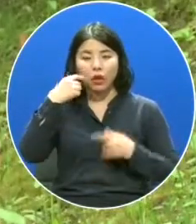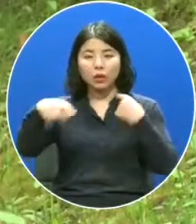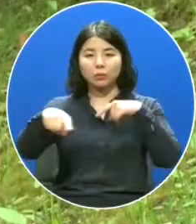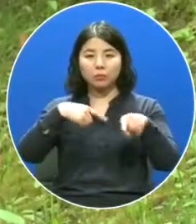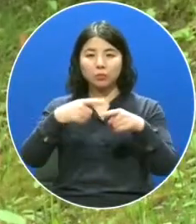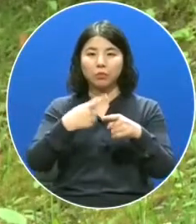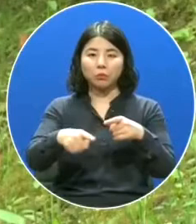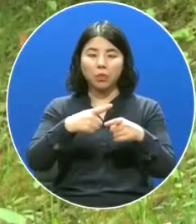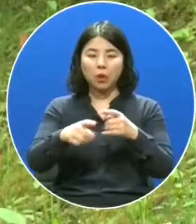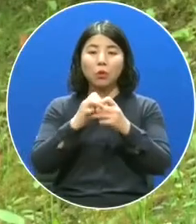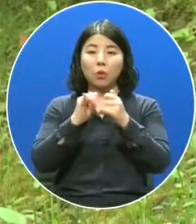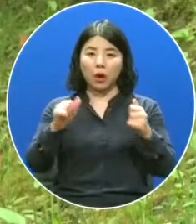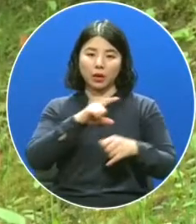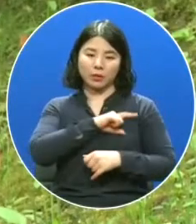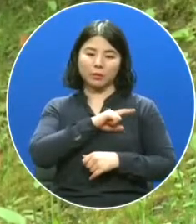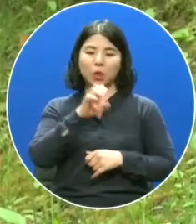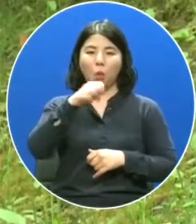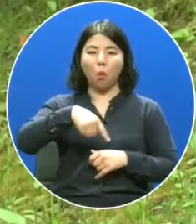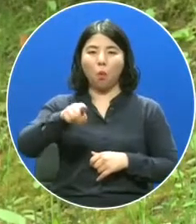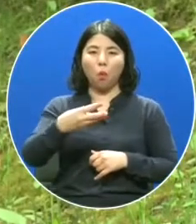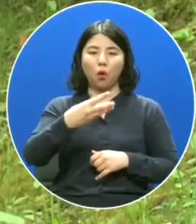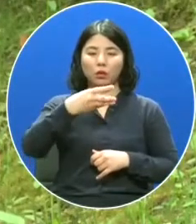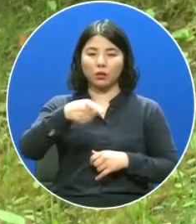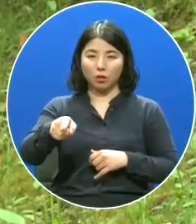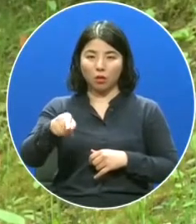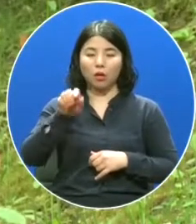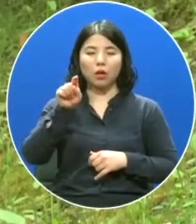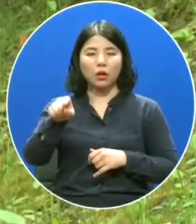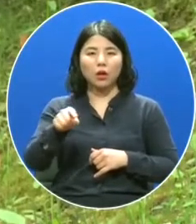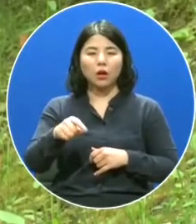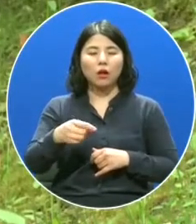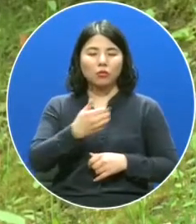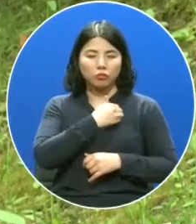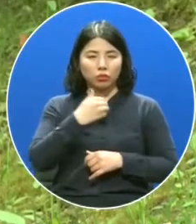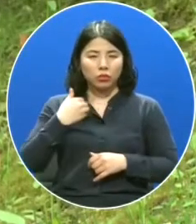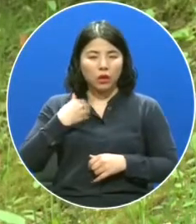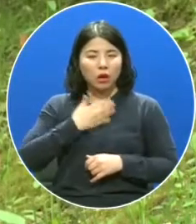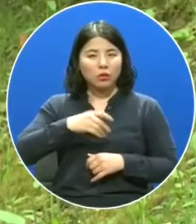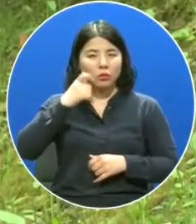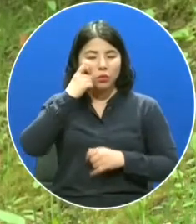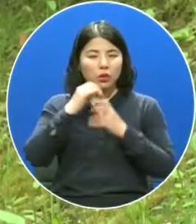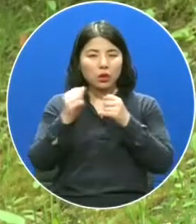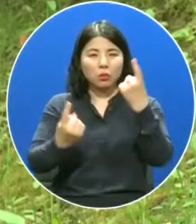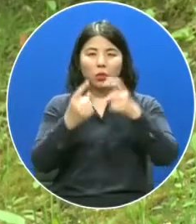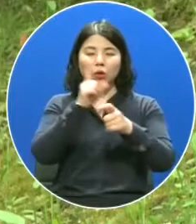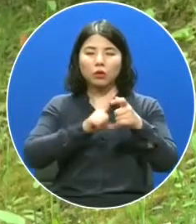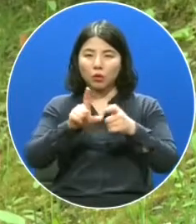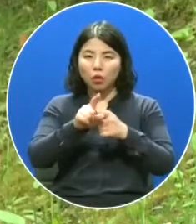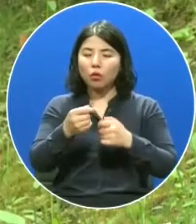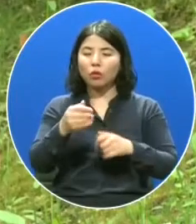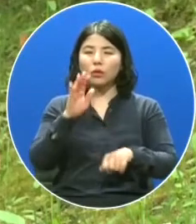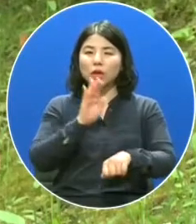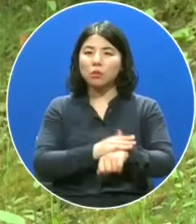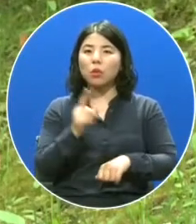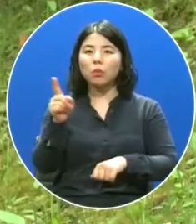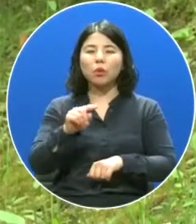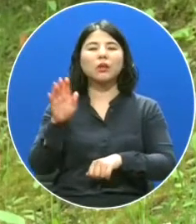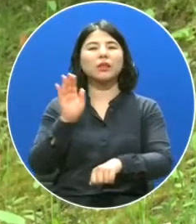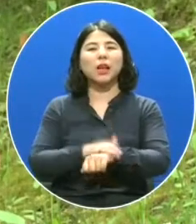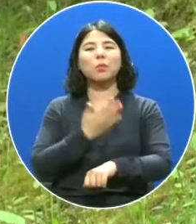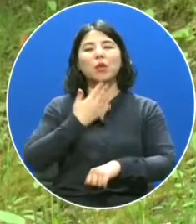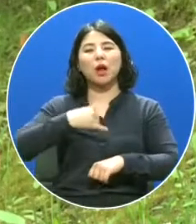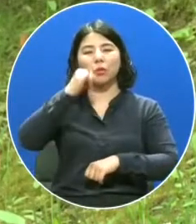미국의 정치평론가 월터 리프먼은 불충분하게 아는 대중보다 더 안 좋은 것은 잘못 알고 있는